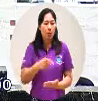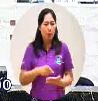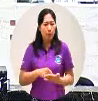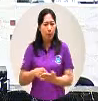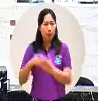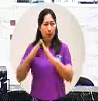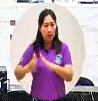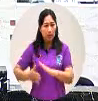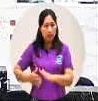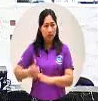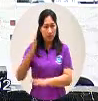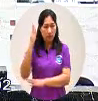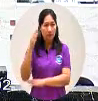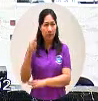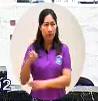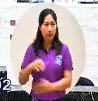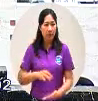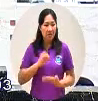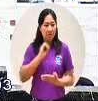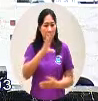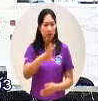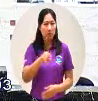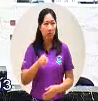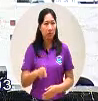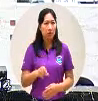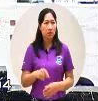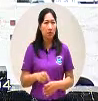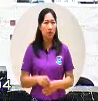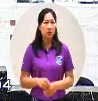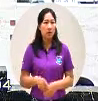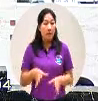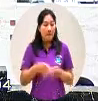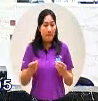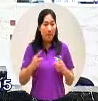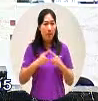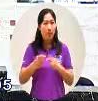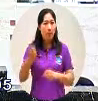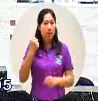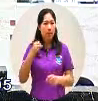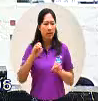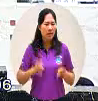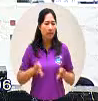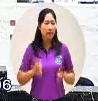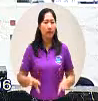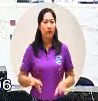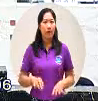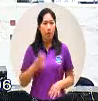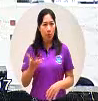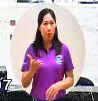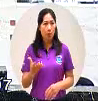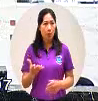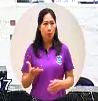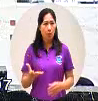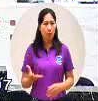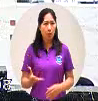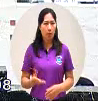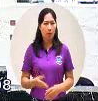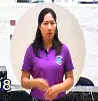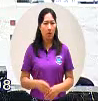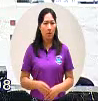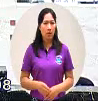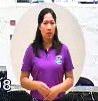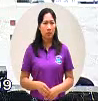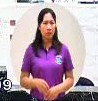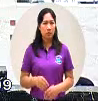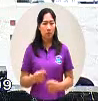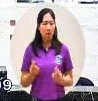议。有当时啊无必要的人力浪费太济，啊你像你这种市长，市长，你像伊这咱这这